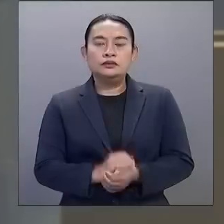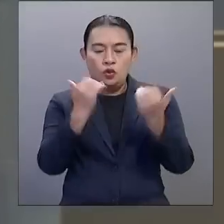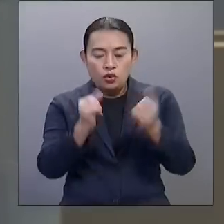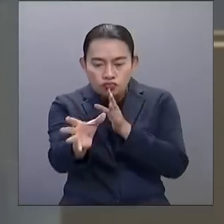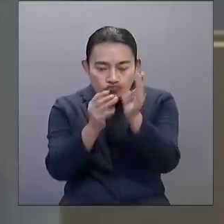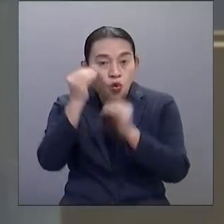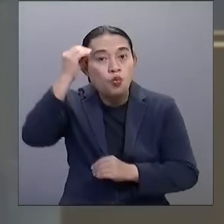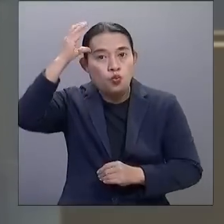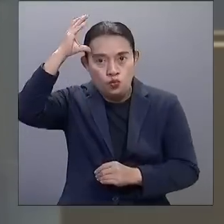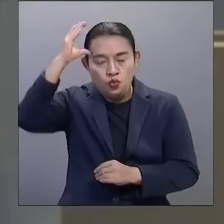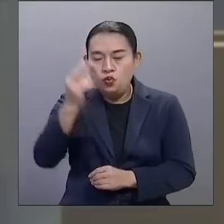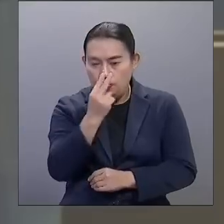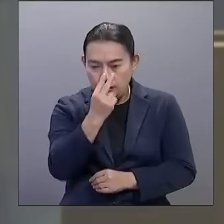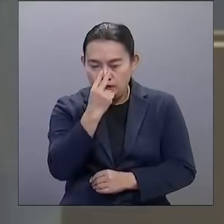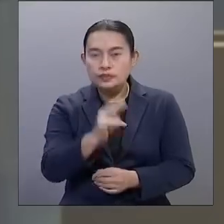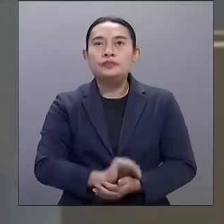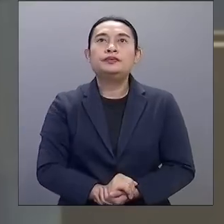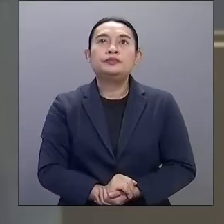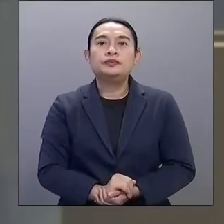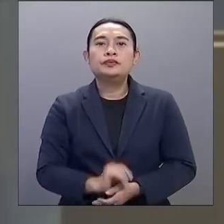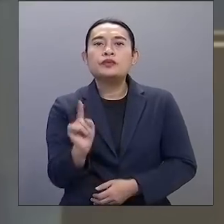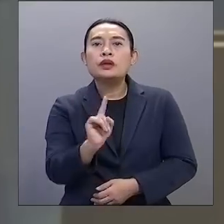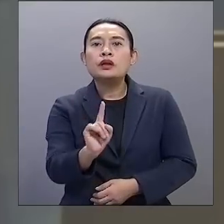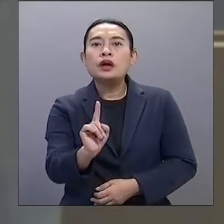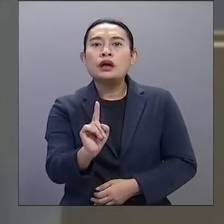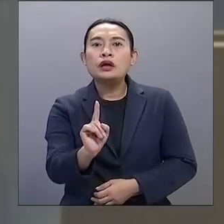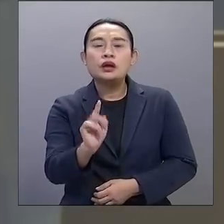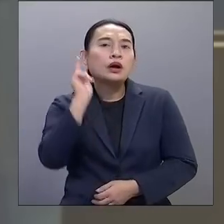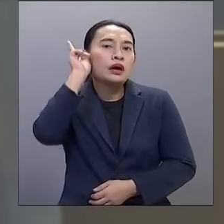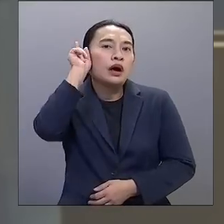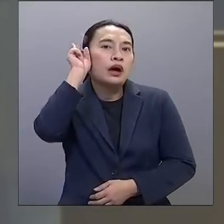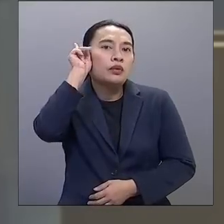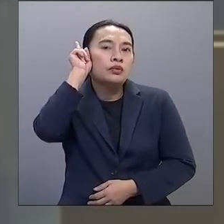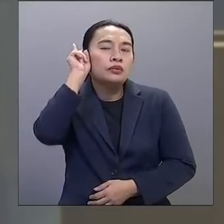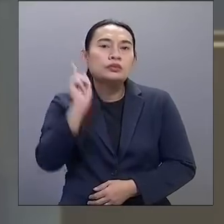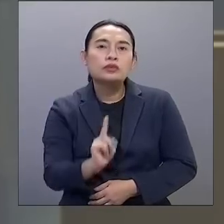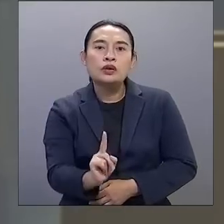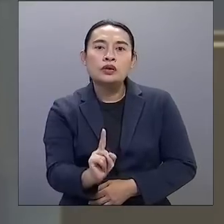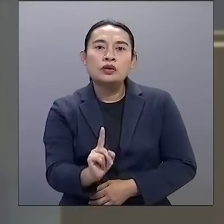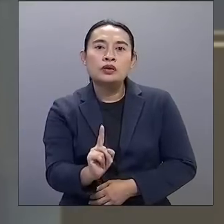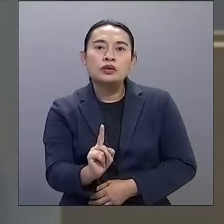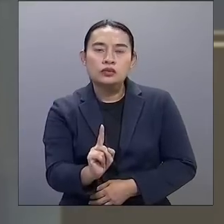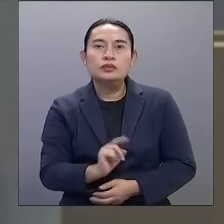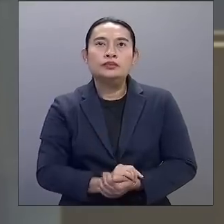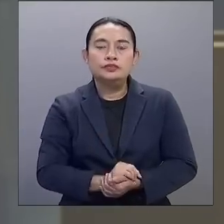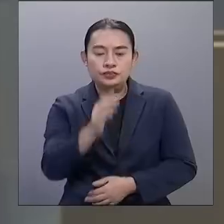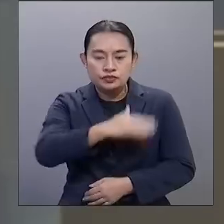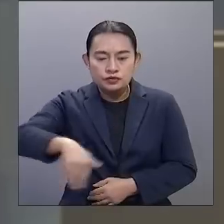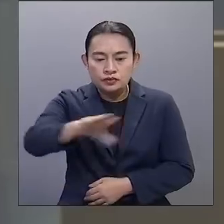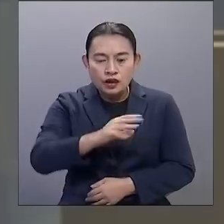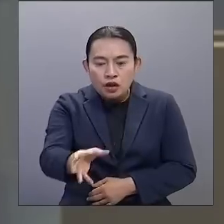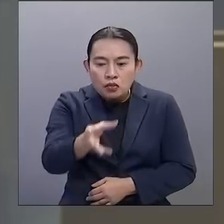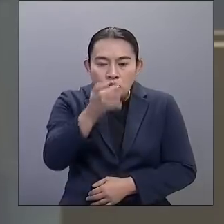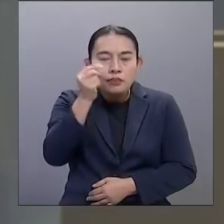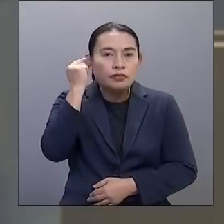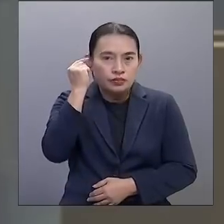รู้ทันกันได้คุณผู้ชมคะจากกรณีที่เป็นข่าวนะคะแล้วก็โอ้โหเป็นที่รับรู้กันอย่างแพร่หลายค่ะในสื่อสังคมออน